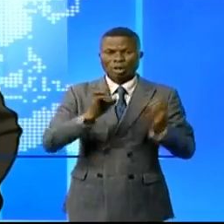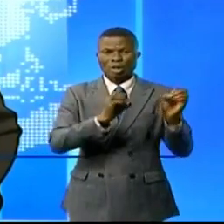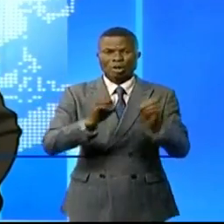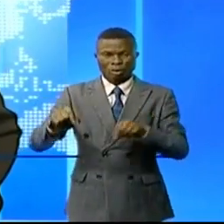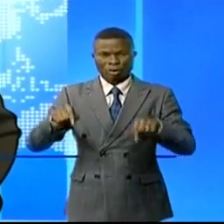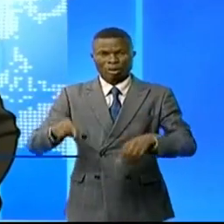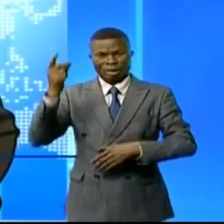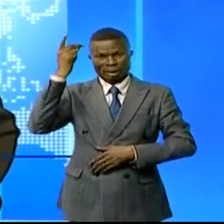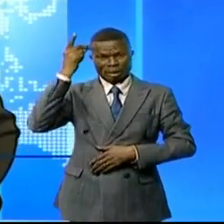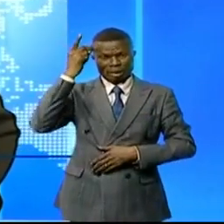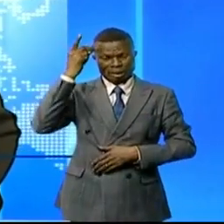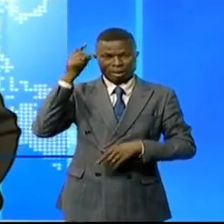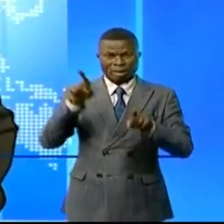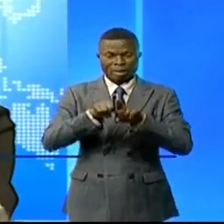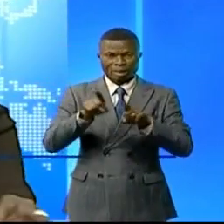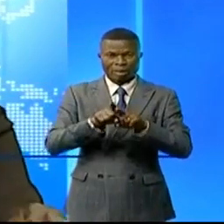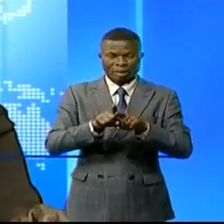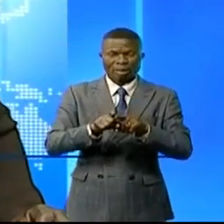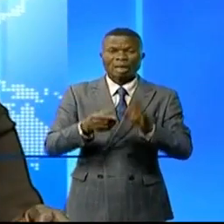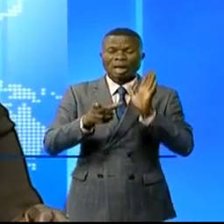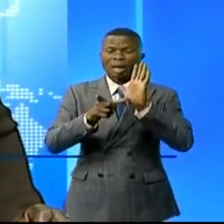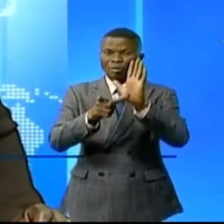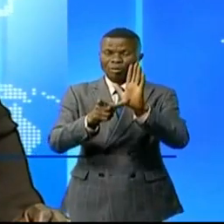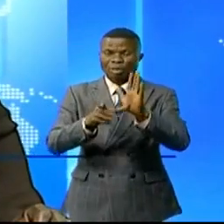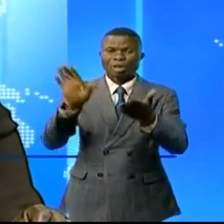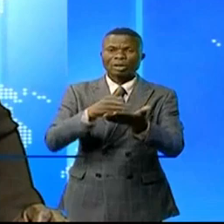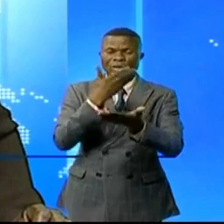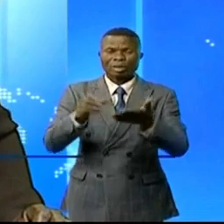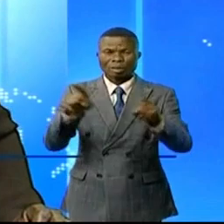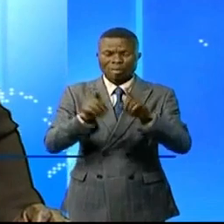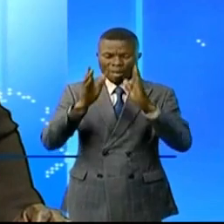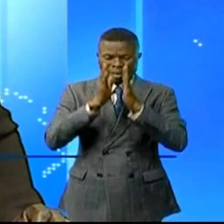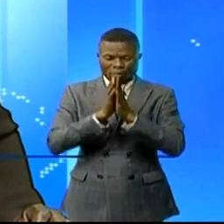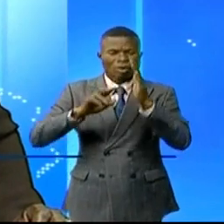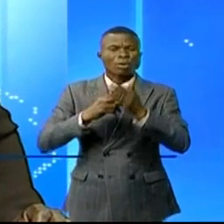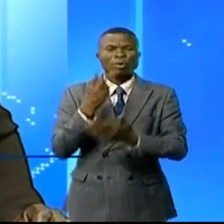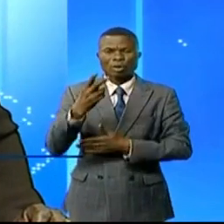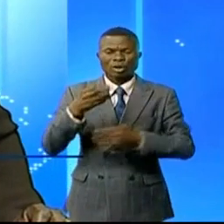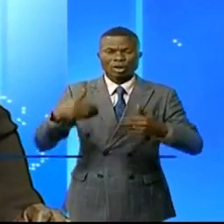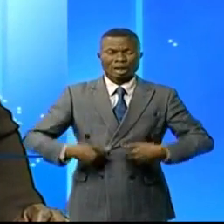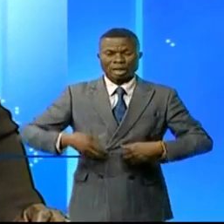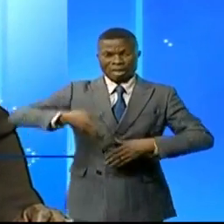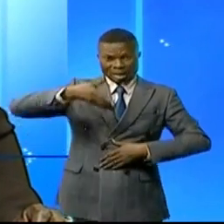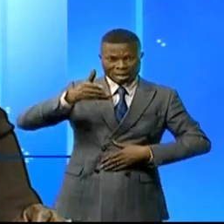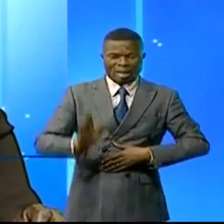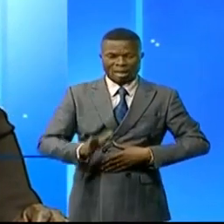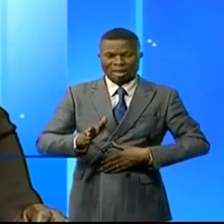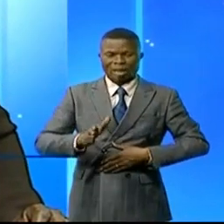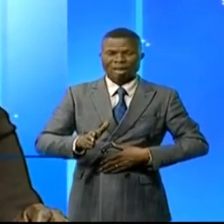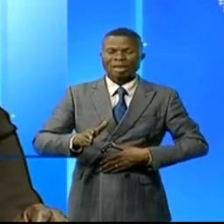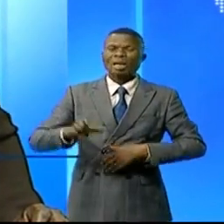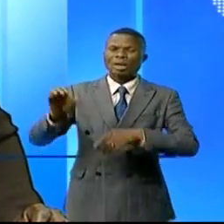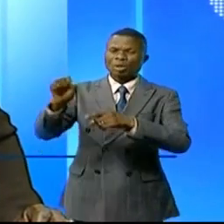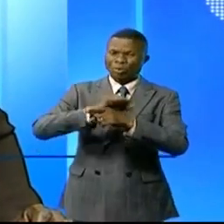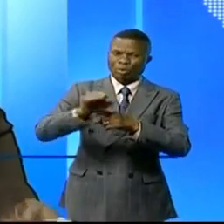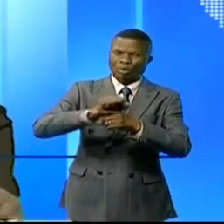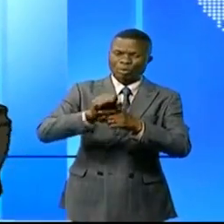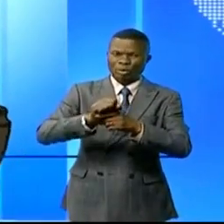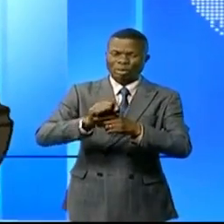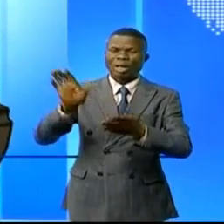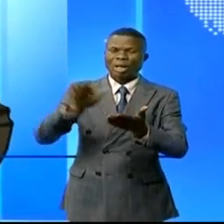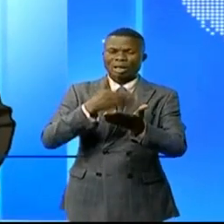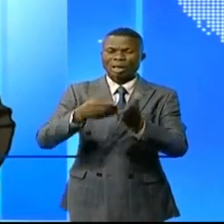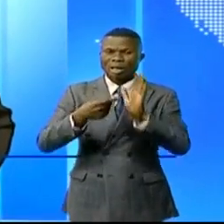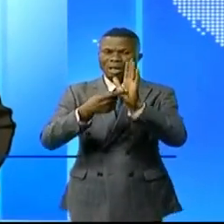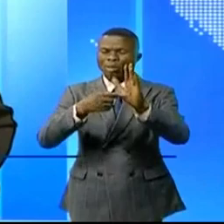à Kinshasa. Comme le dit un dicton, chanter, c'est prier deux fois. Les jeunes talents se sont exprimés à travers leur chant pour montrer